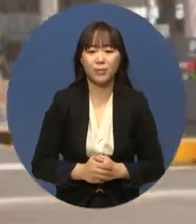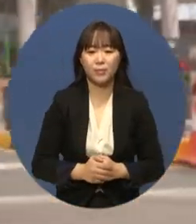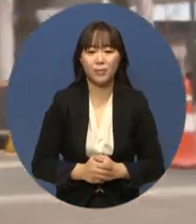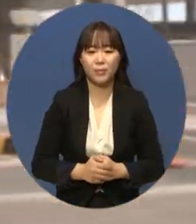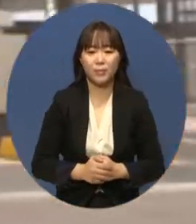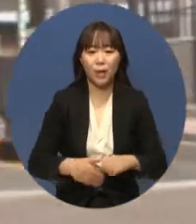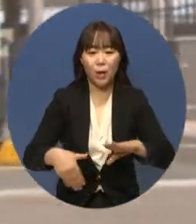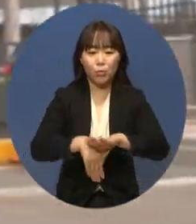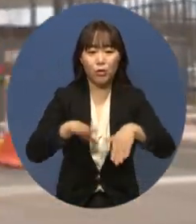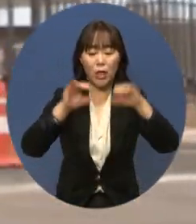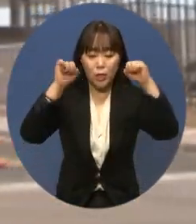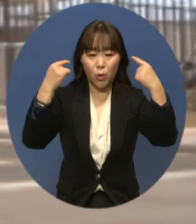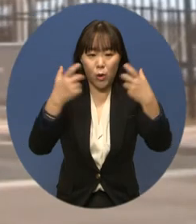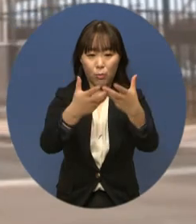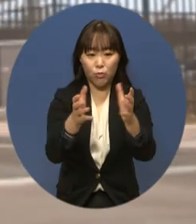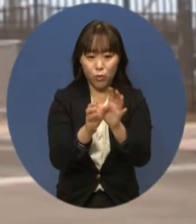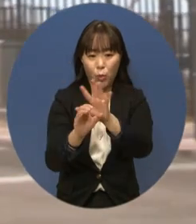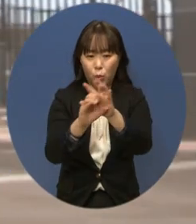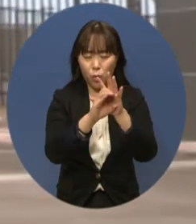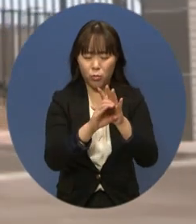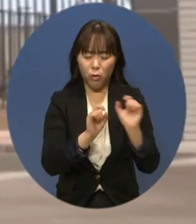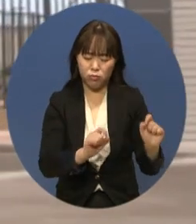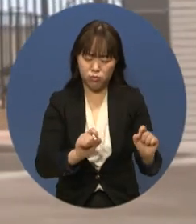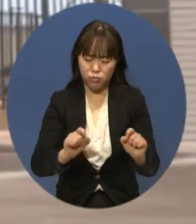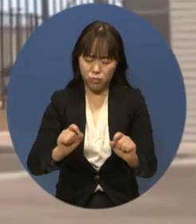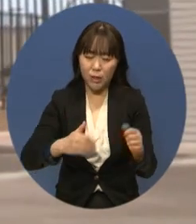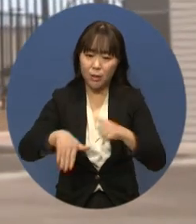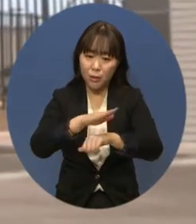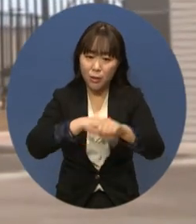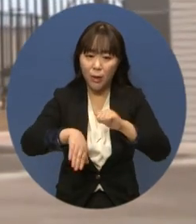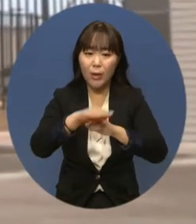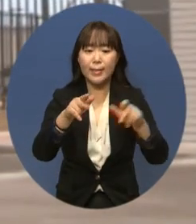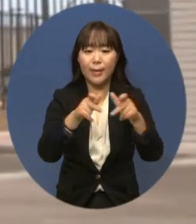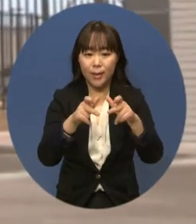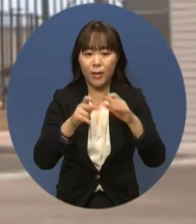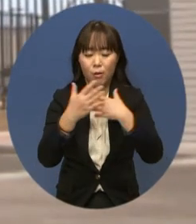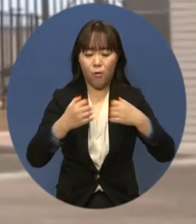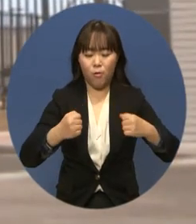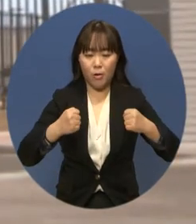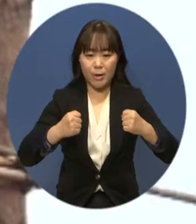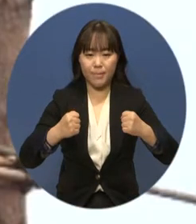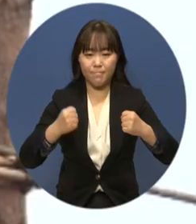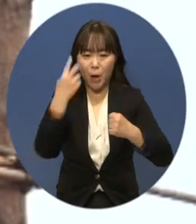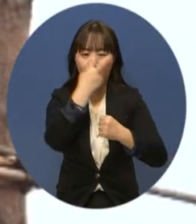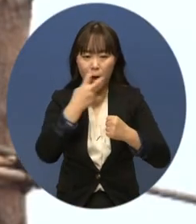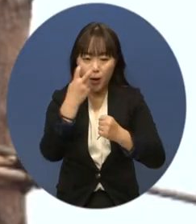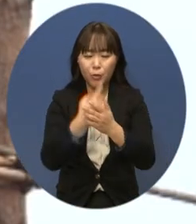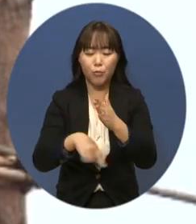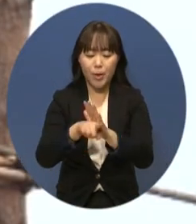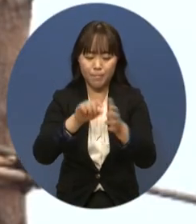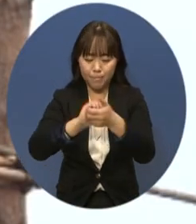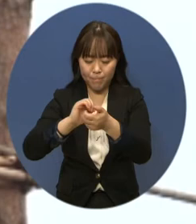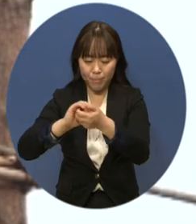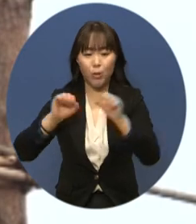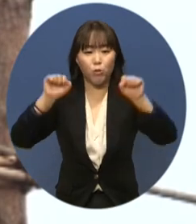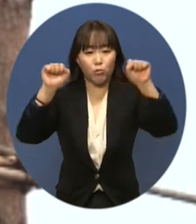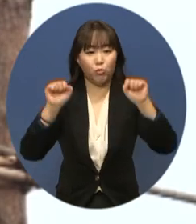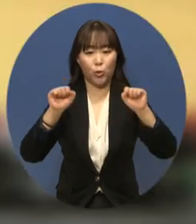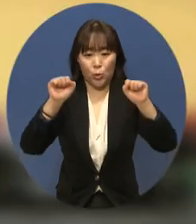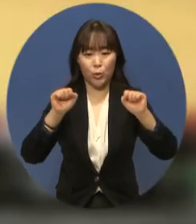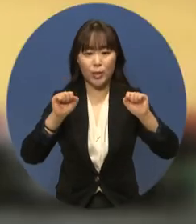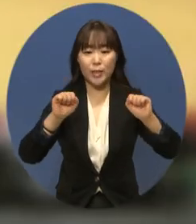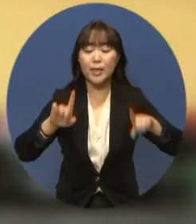한편 문화체육관광부는 코로나 이고 장교와 속에도 장애인들이 건강과 체력 관리를 위한 규칙적 운동으로